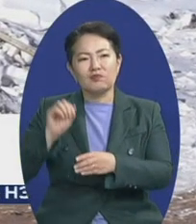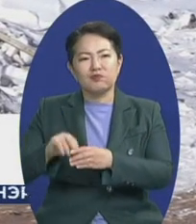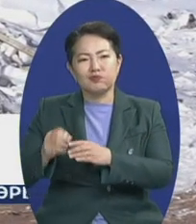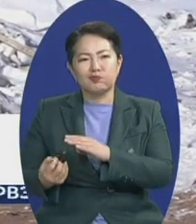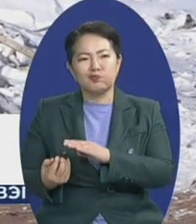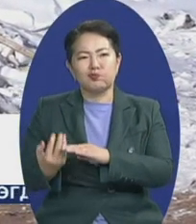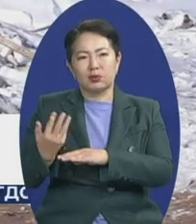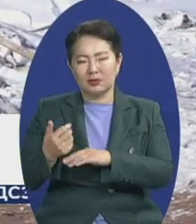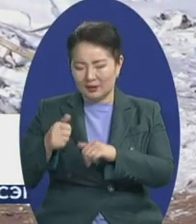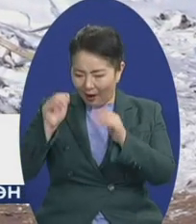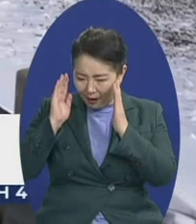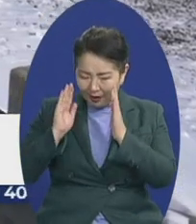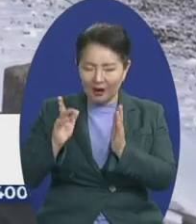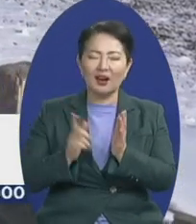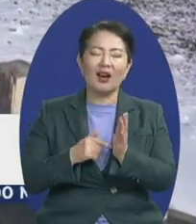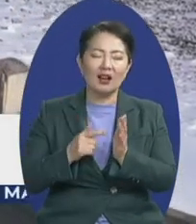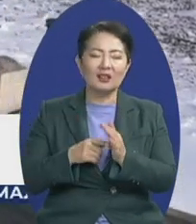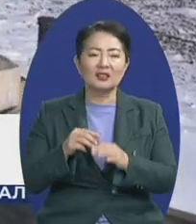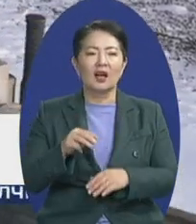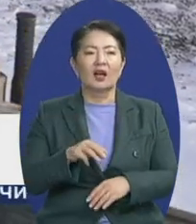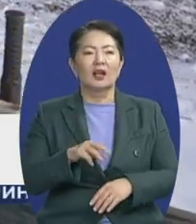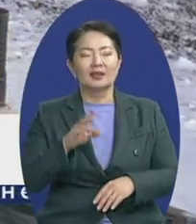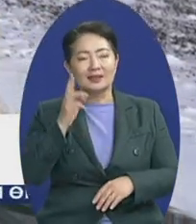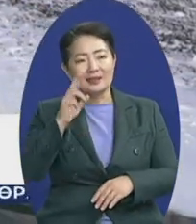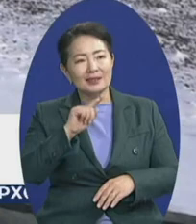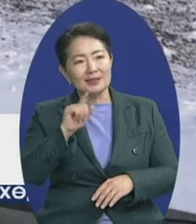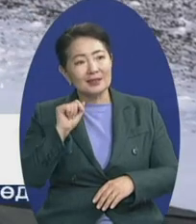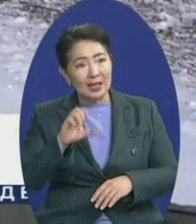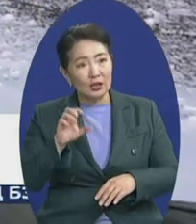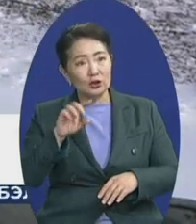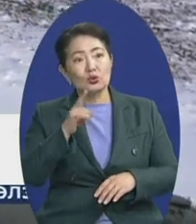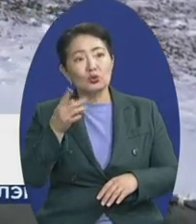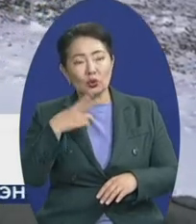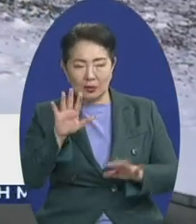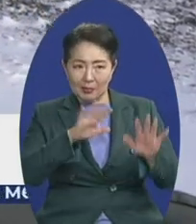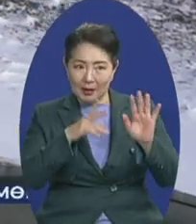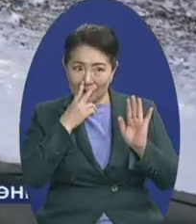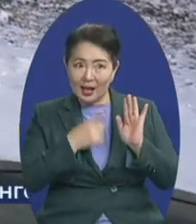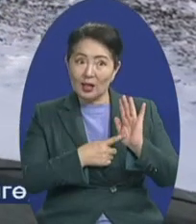нутаг малчид анхаарах шаардлагатайг энэ удаагийн цас суудлын нөхцөл байдал харууллаа.